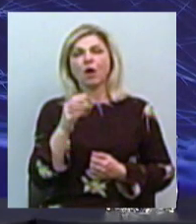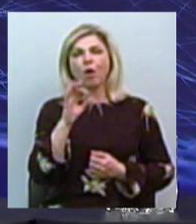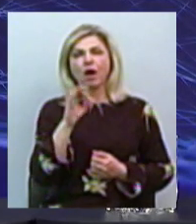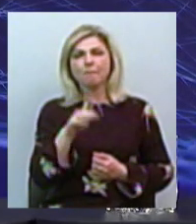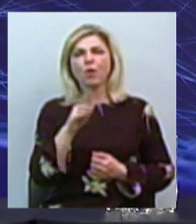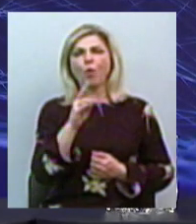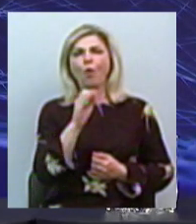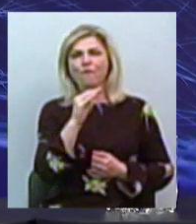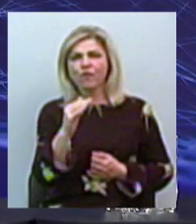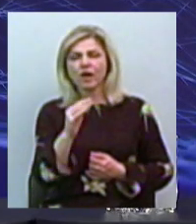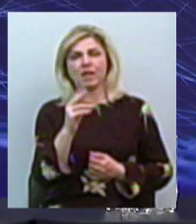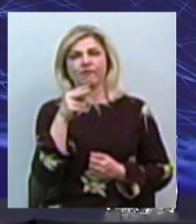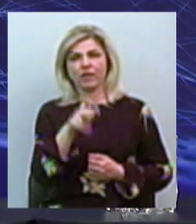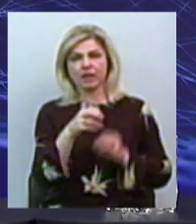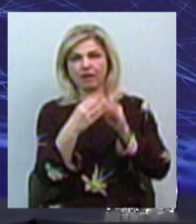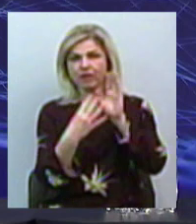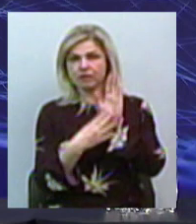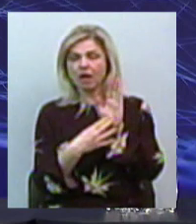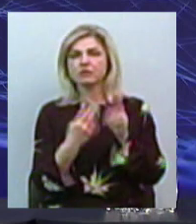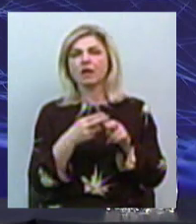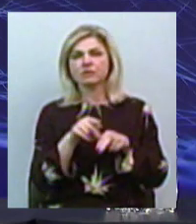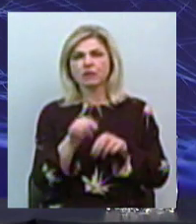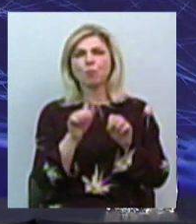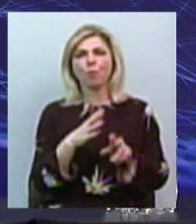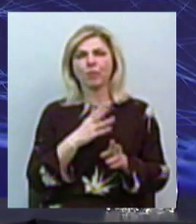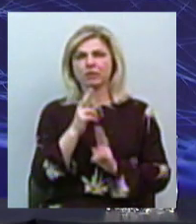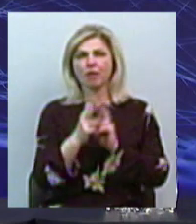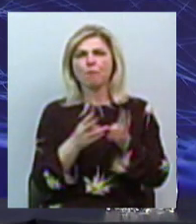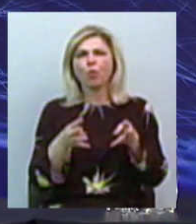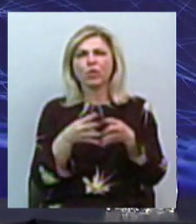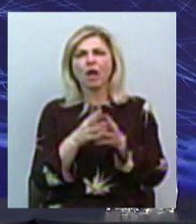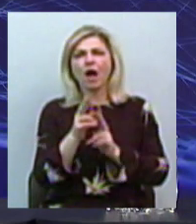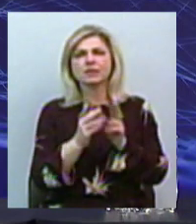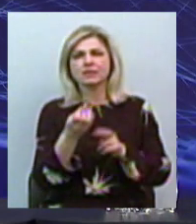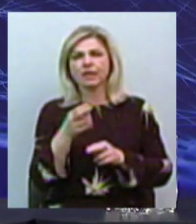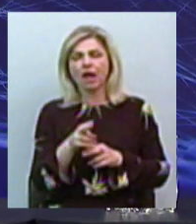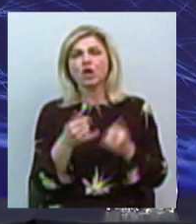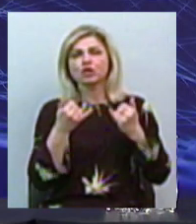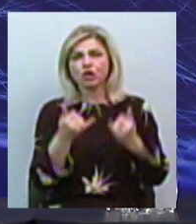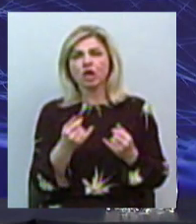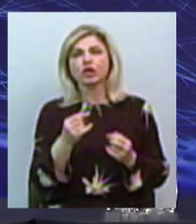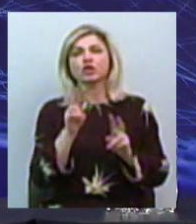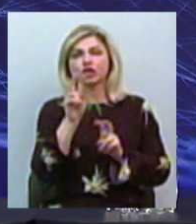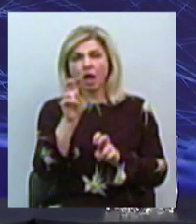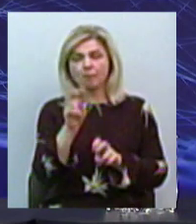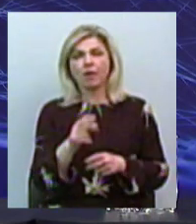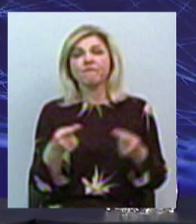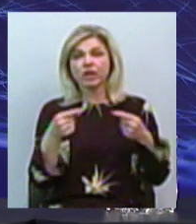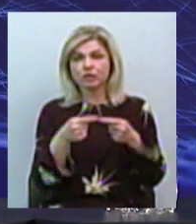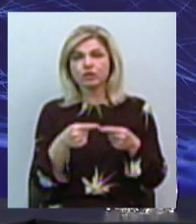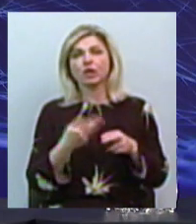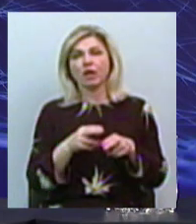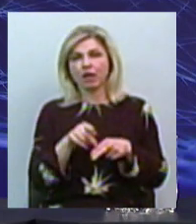nCoV-2019, але він може мутувати, це описано. На сьогодні штам визначений, і саме на нього